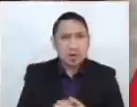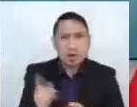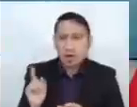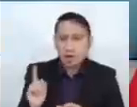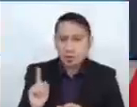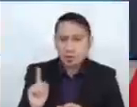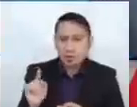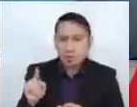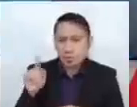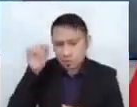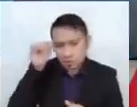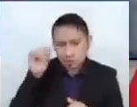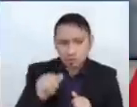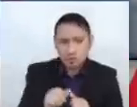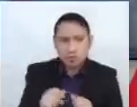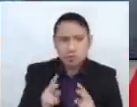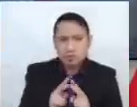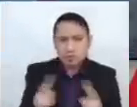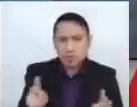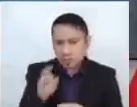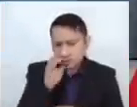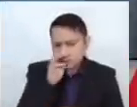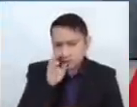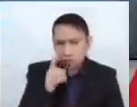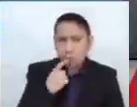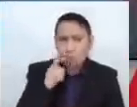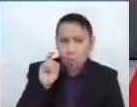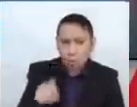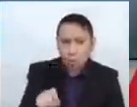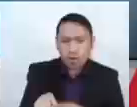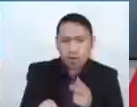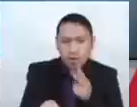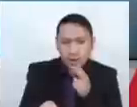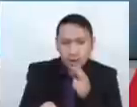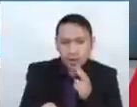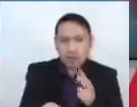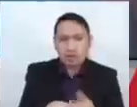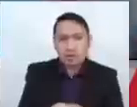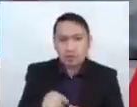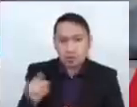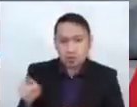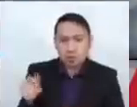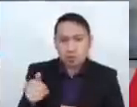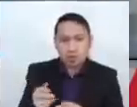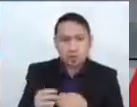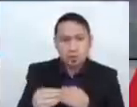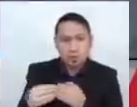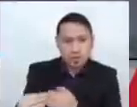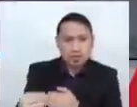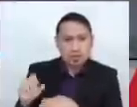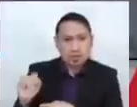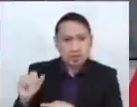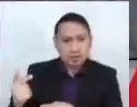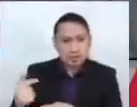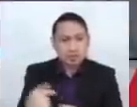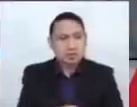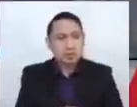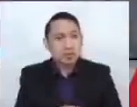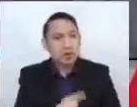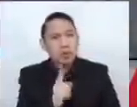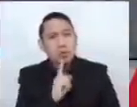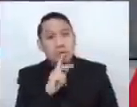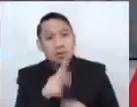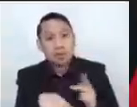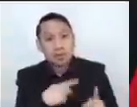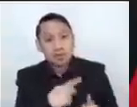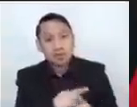niyo mahigpit na utos sa inyo nung kayo umupo bilang Solicitor General? Ang napakahigpit niyang utos sa akin